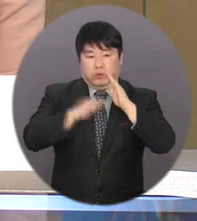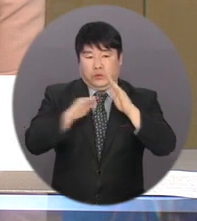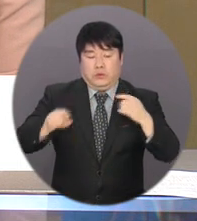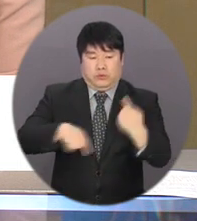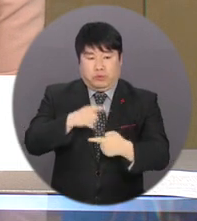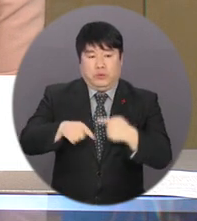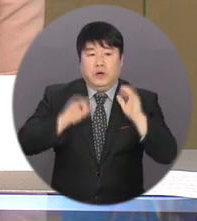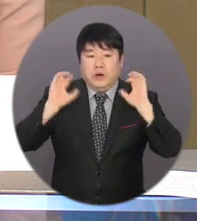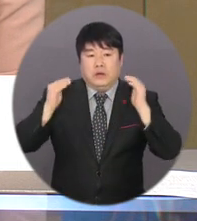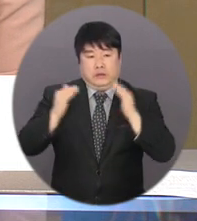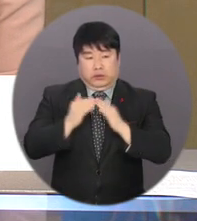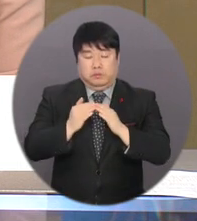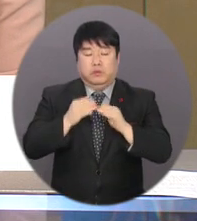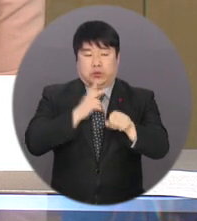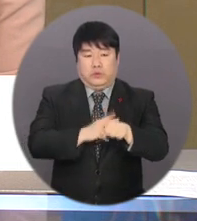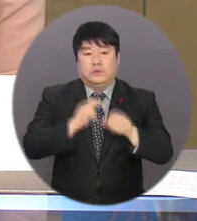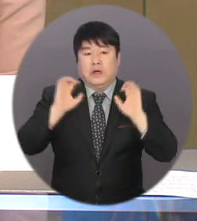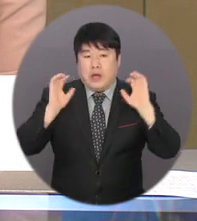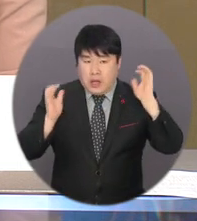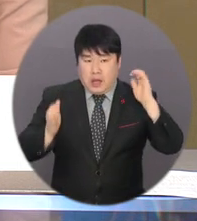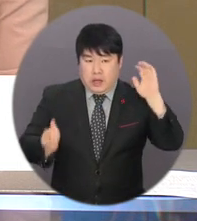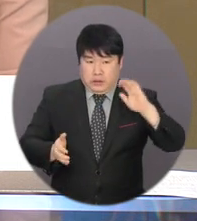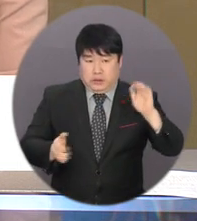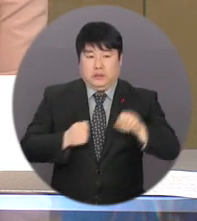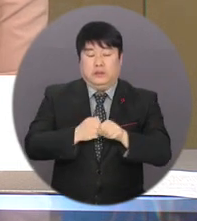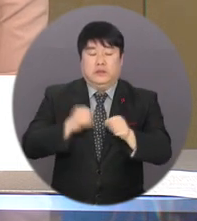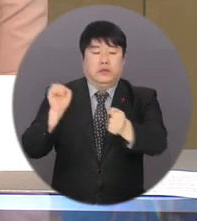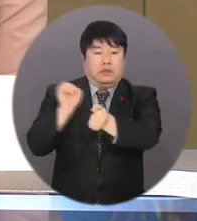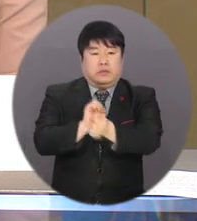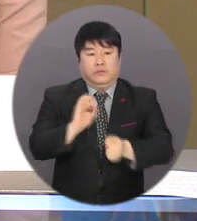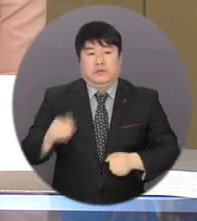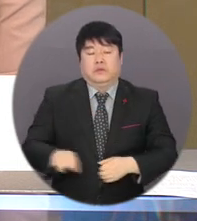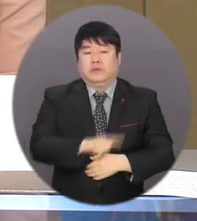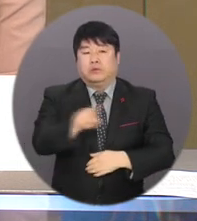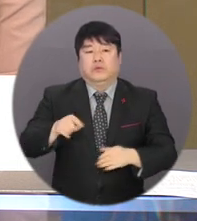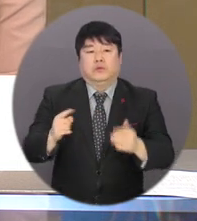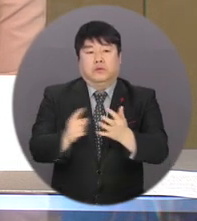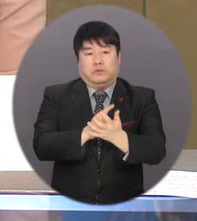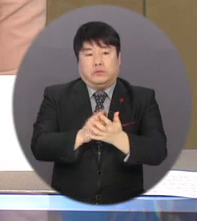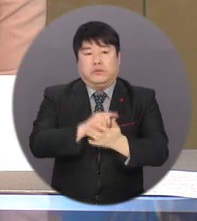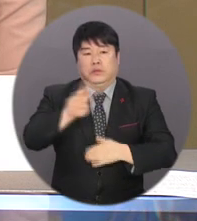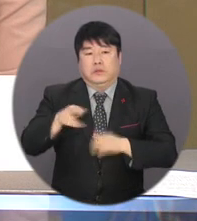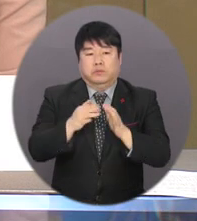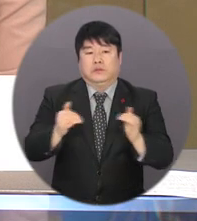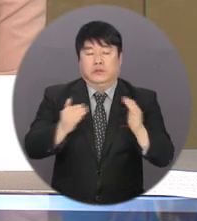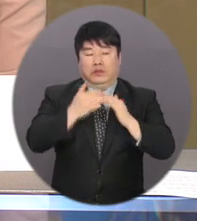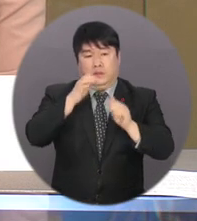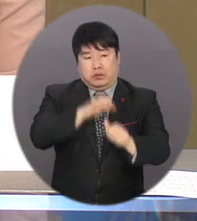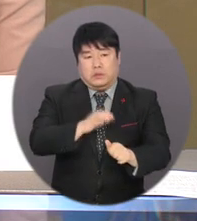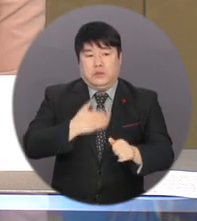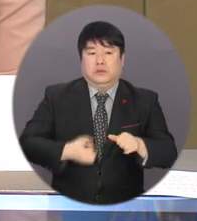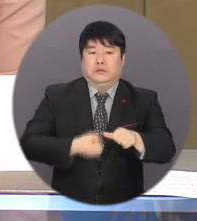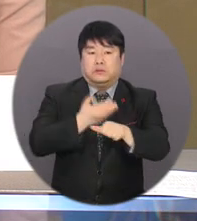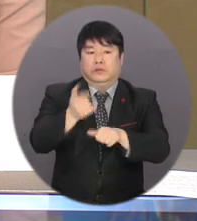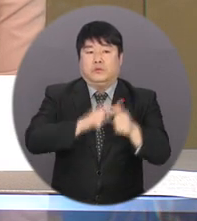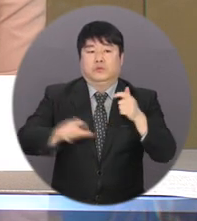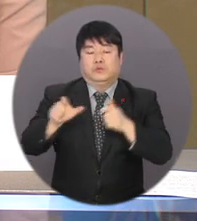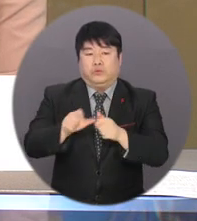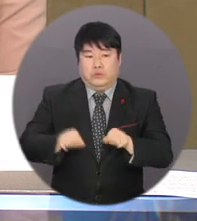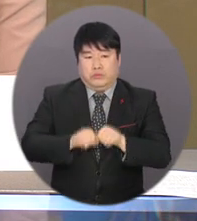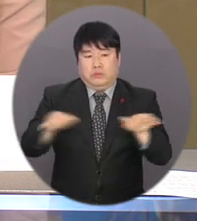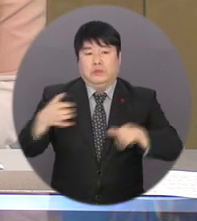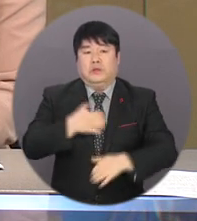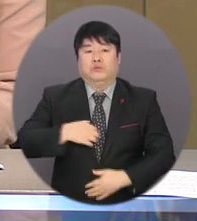어린이 집에서도 교사와 아이들이 감염 됐습니다 이들과 접촉한 300여명이 자가 경리 중인 것으로 알려져 추가 확산이